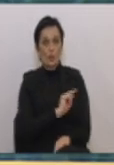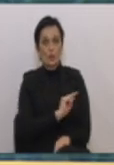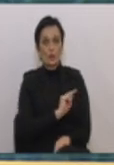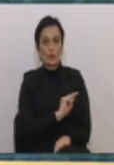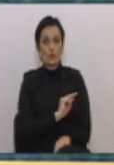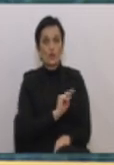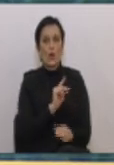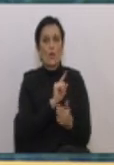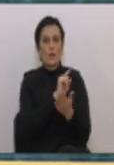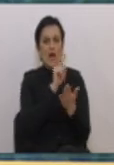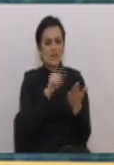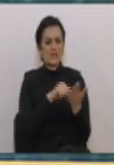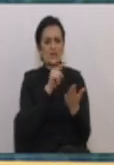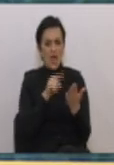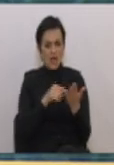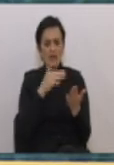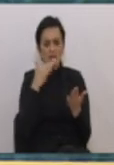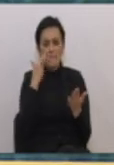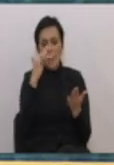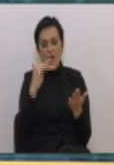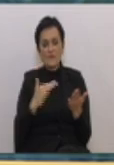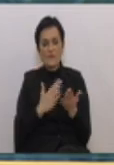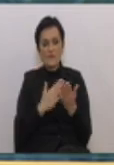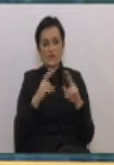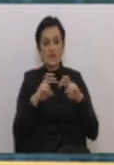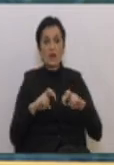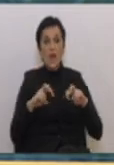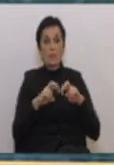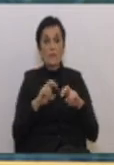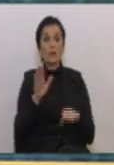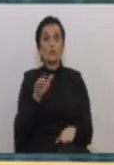საკითხები ბევრია განსახილველი, თუმცა ინდივიდუალური შესვენება